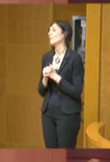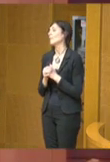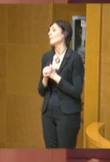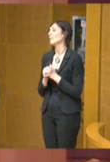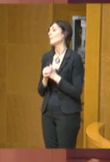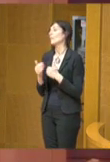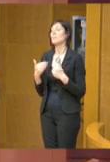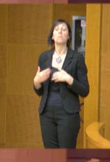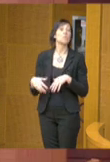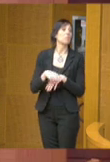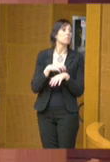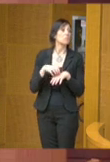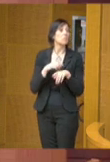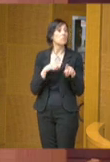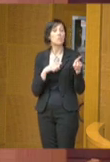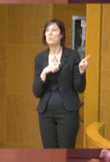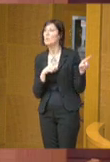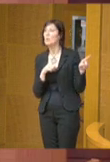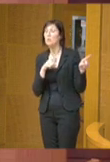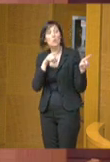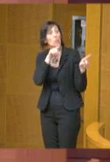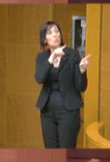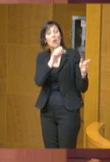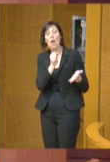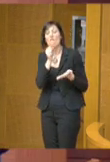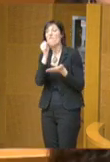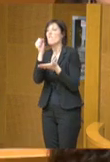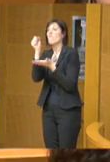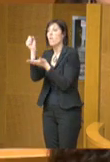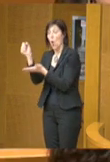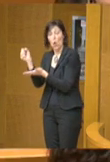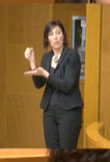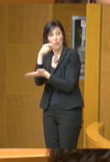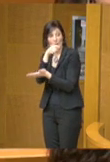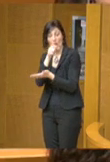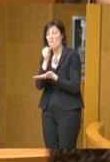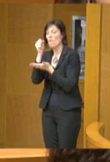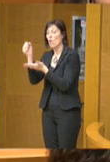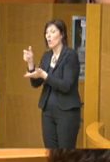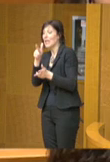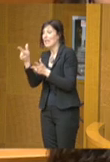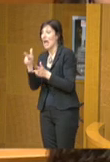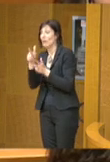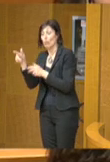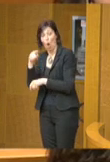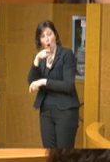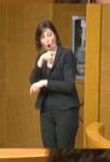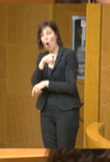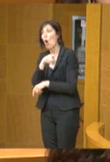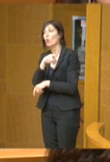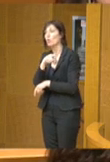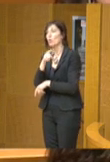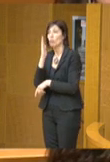se è possibile, che i suoi fondi, che i fondi per il trasporto,